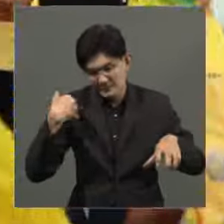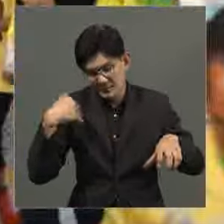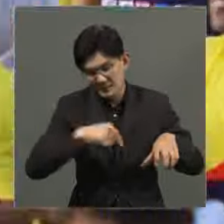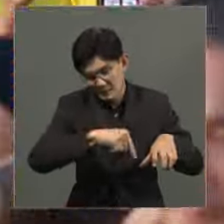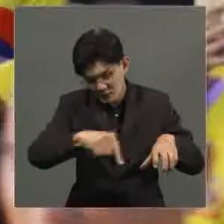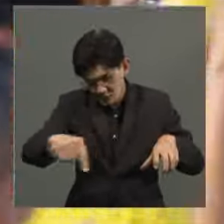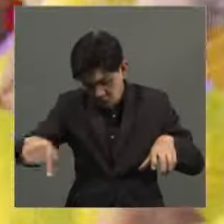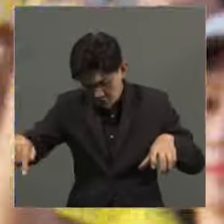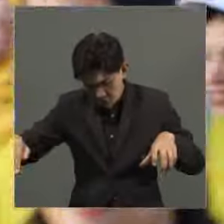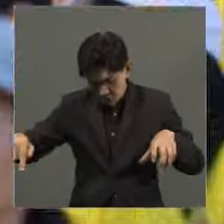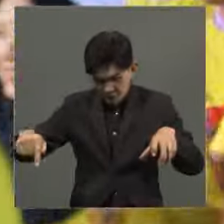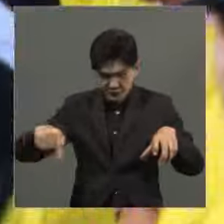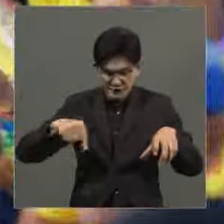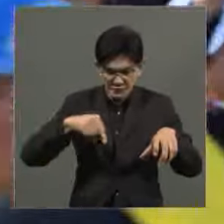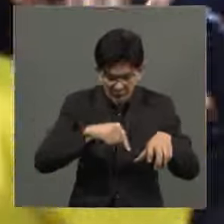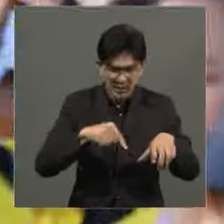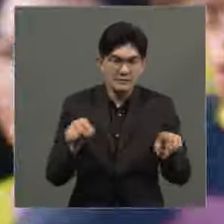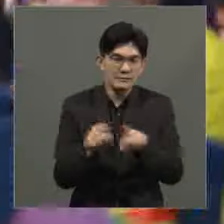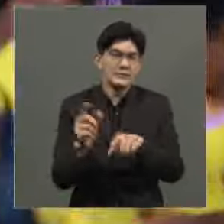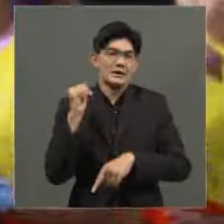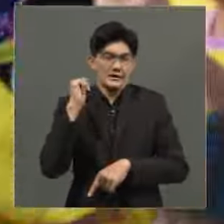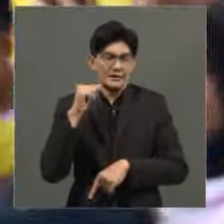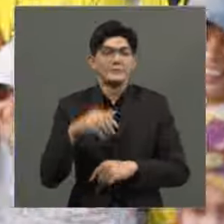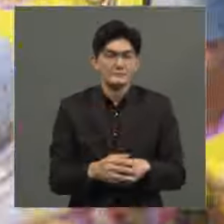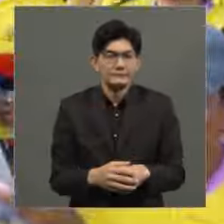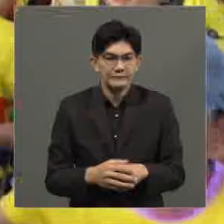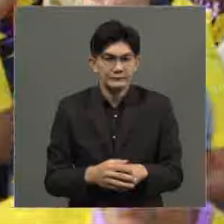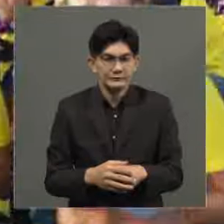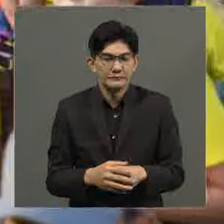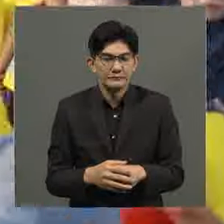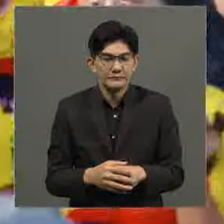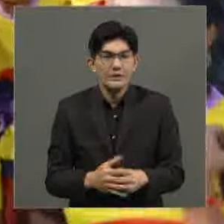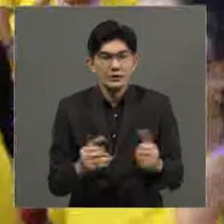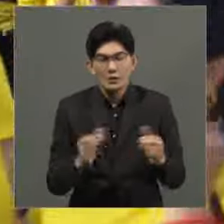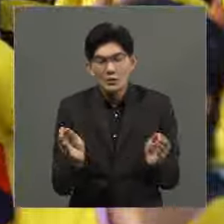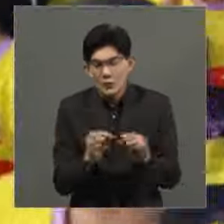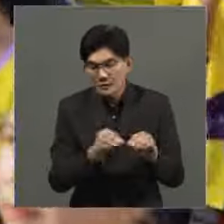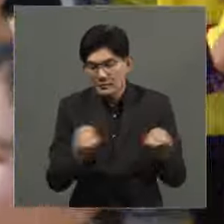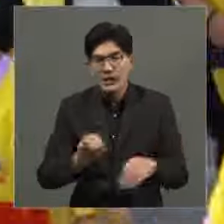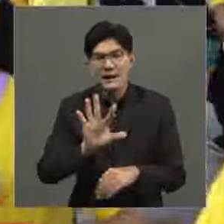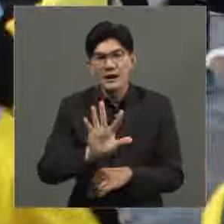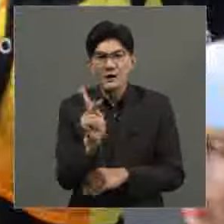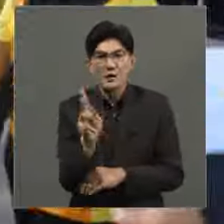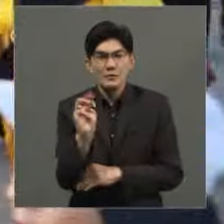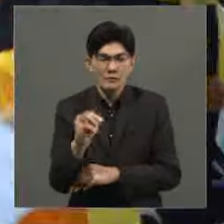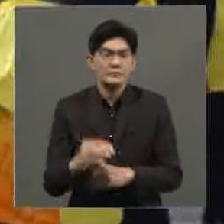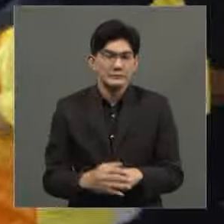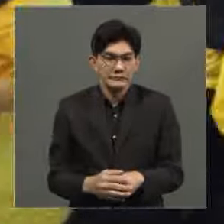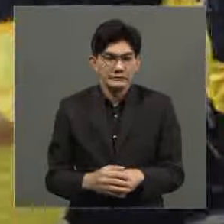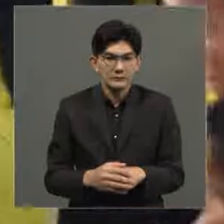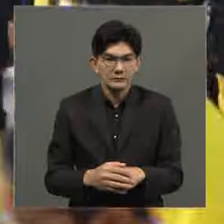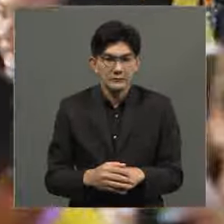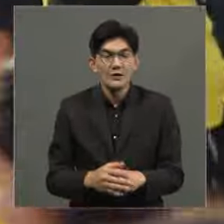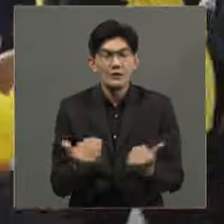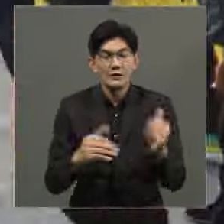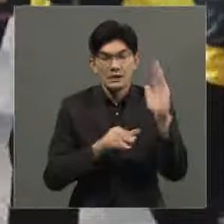ก็วิ่งกลับเข้าสู่เส้นชัยที่ศาลากลางจังหวัดนราธิวาสแห่งที่ 2เป็นระยะทาง 5กมเช่นเดียวกันภาพรวมนะ